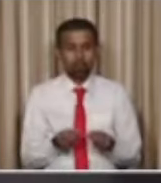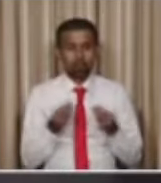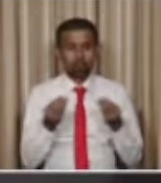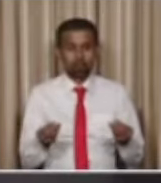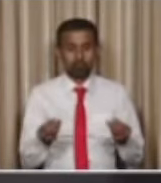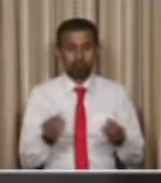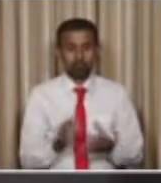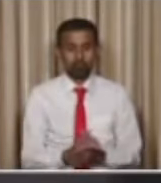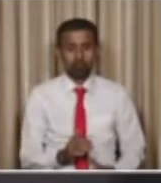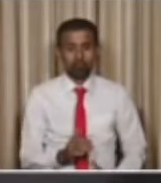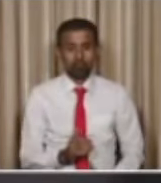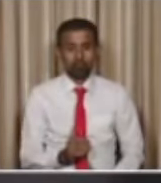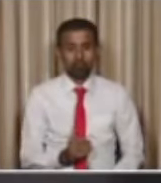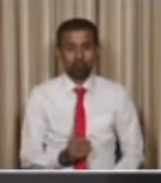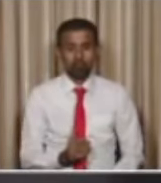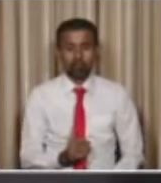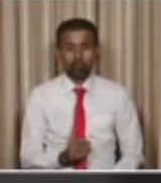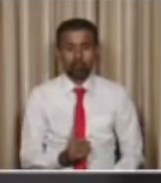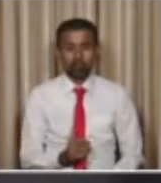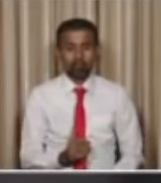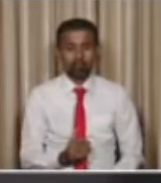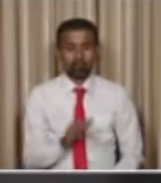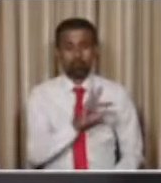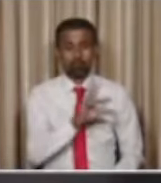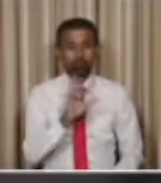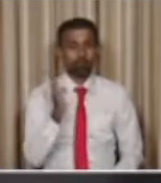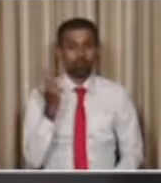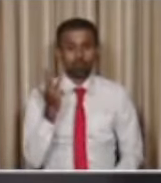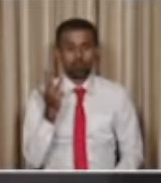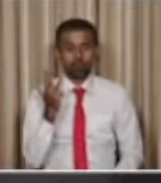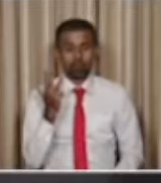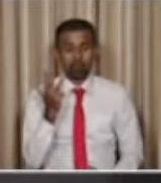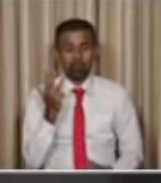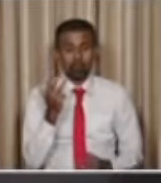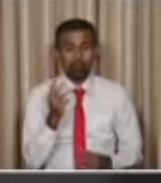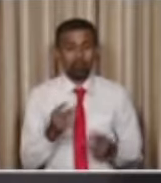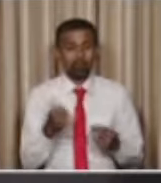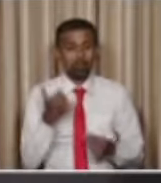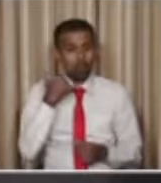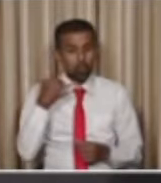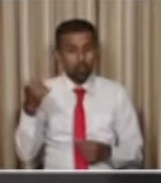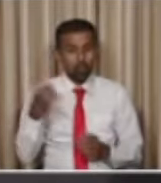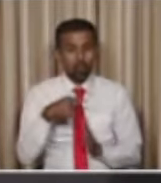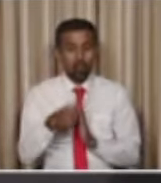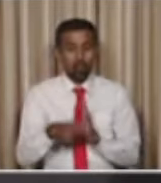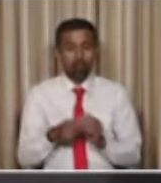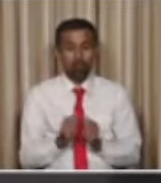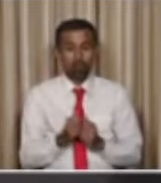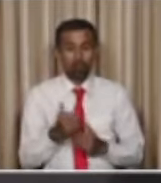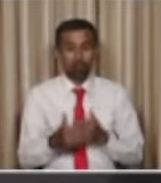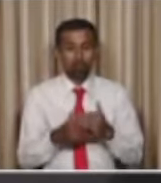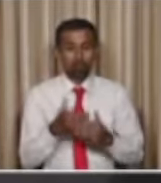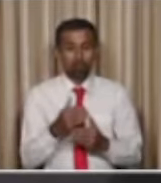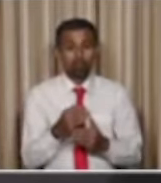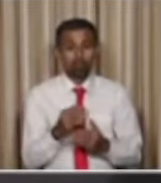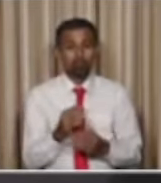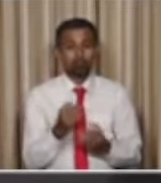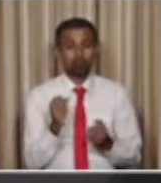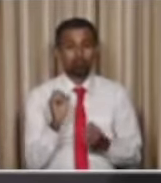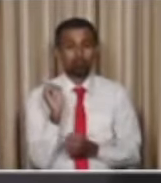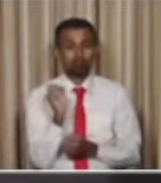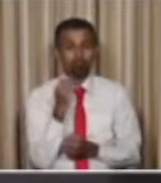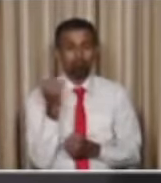කරනවා. එද 19.90 හදිසි ඇමතුම් අංකය ඔස්සේ මෙරට ක්‍රියාත්මක සුවසැරිය ගිලන්